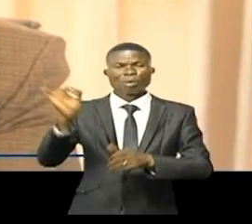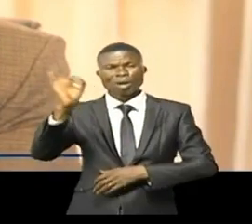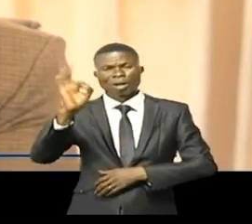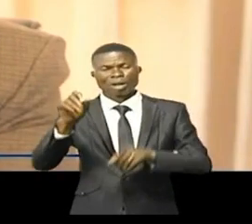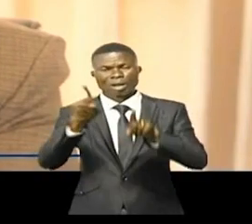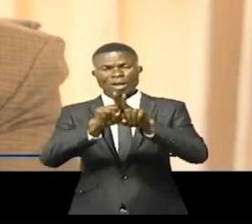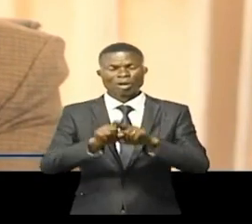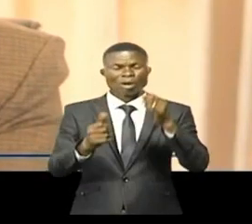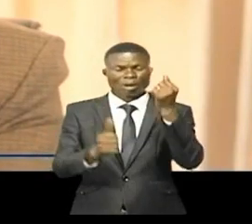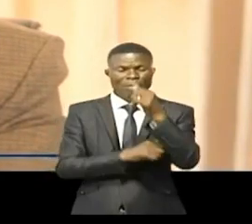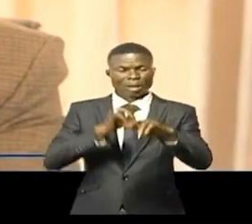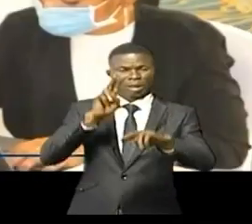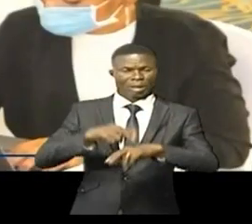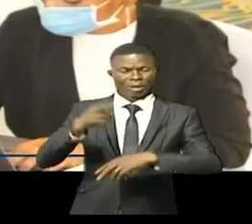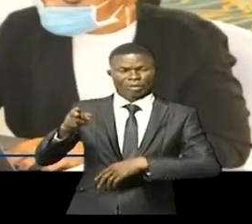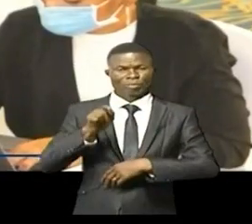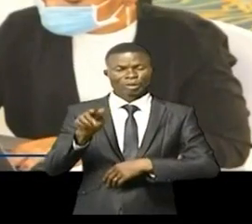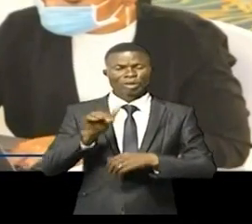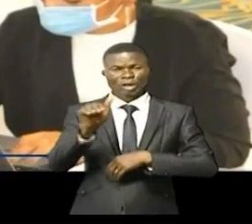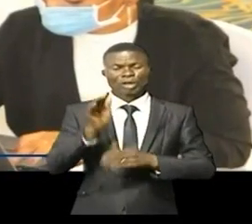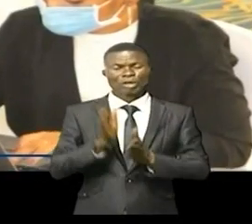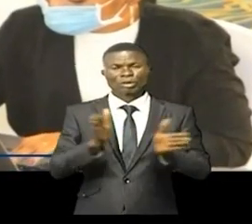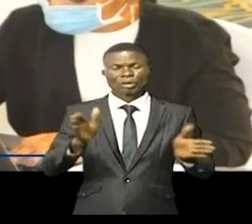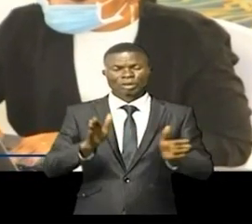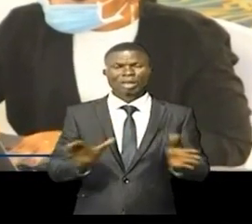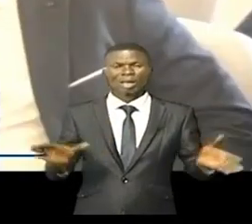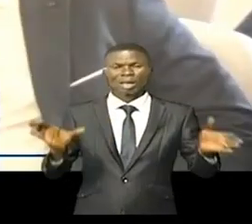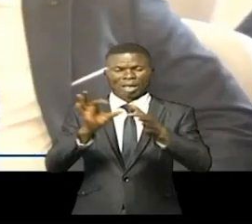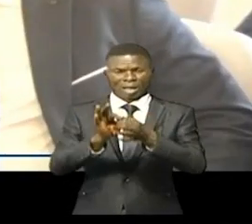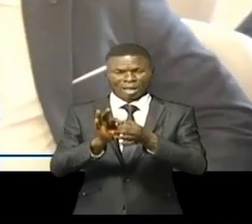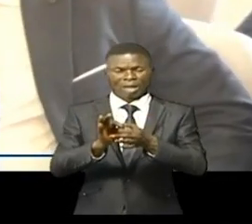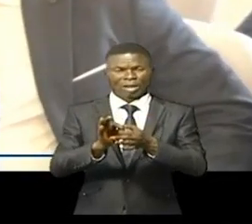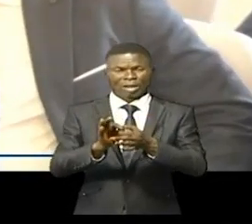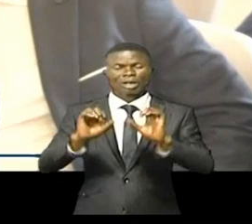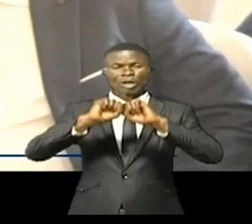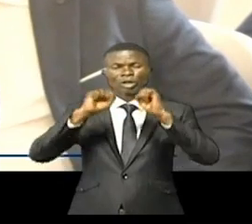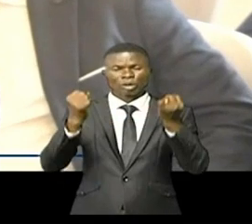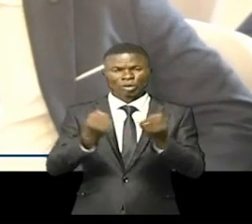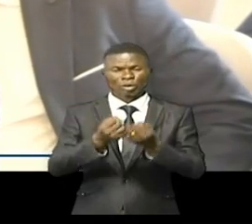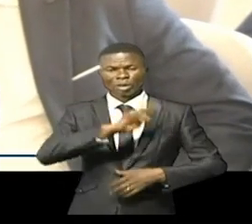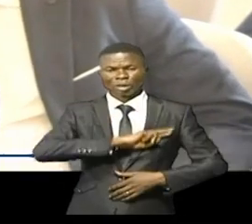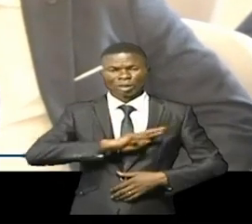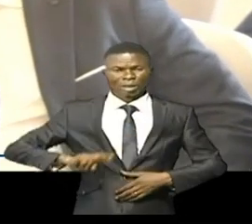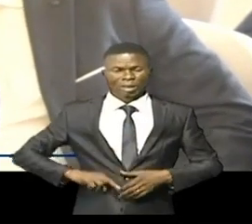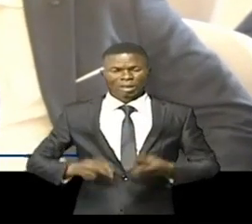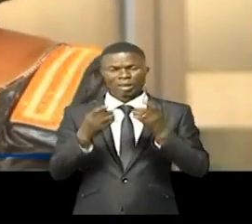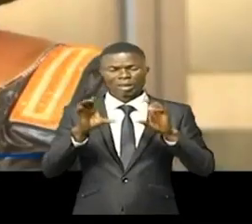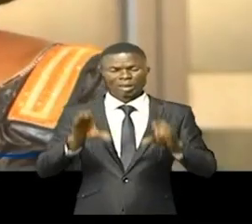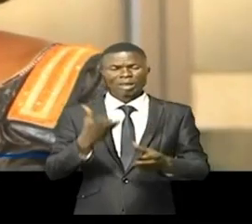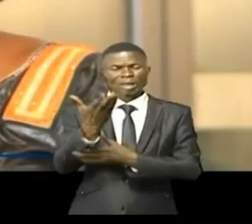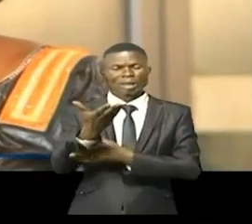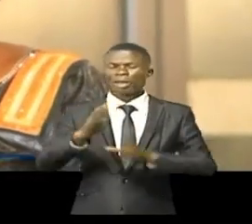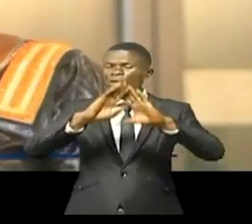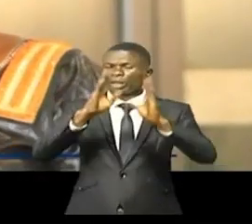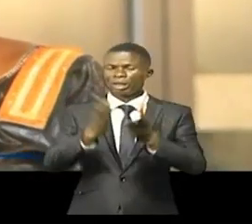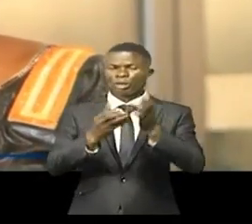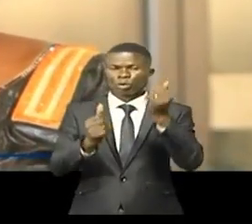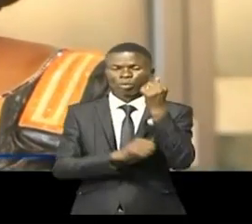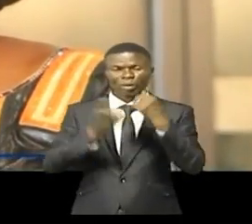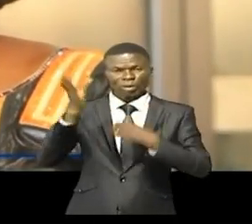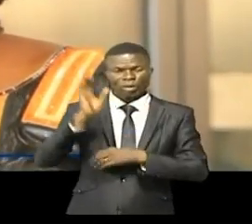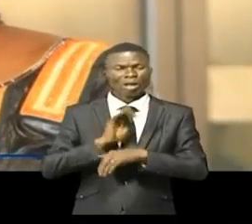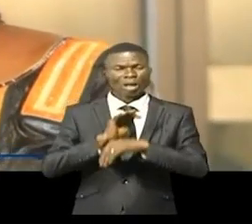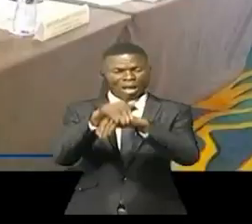les habitats. Le directeur national de l'Alliance Rennes-Forest, RDC, invite les communautés locales à